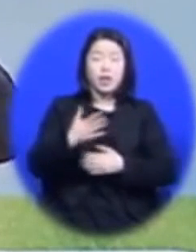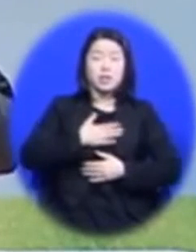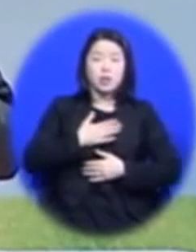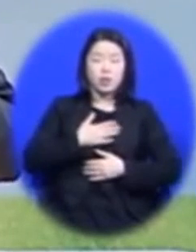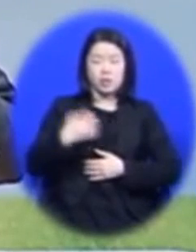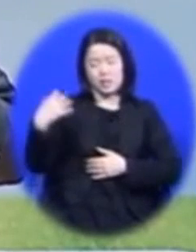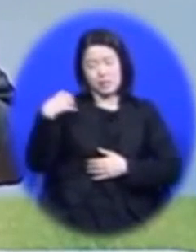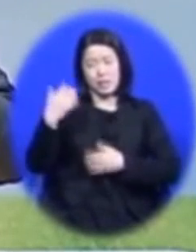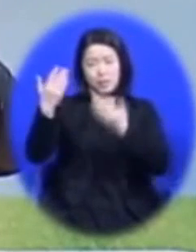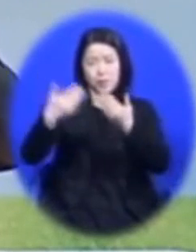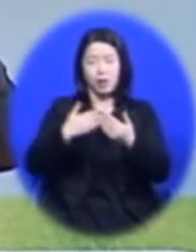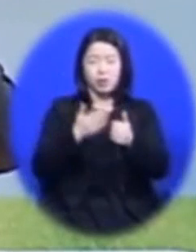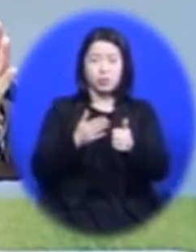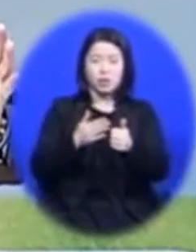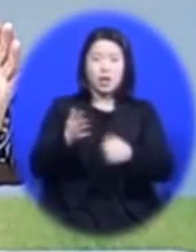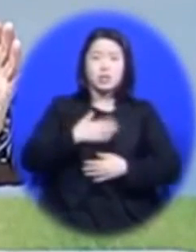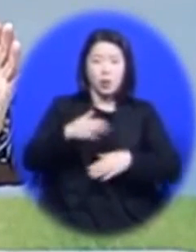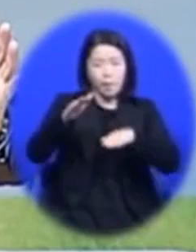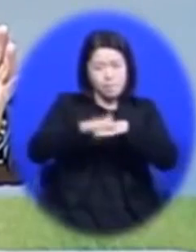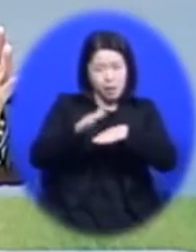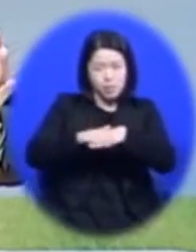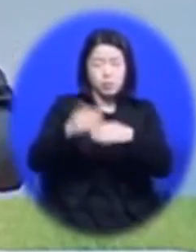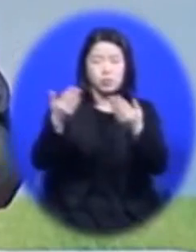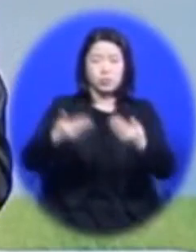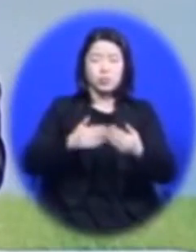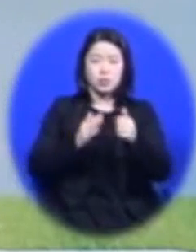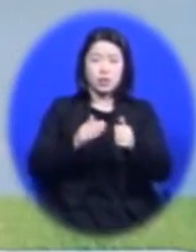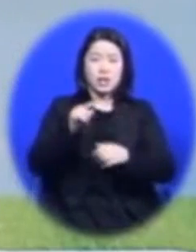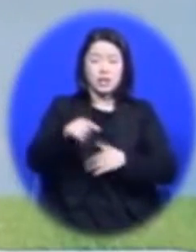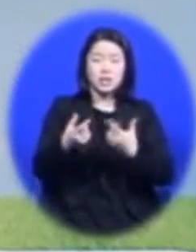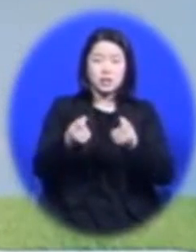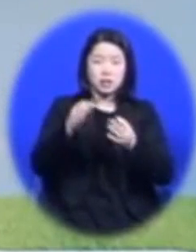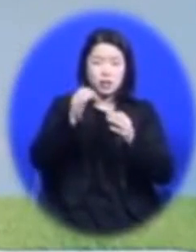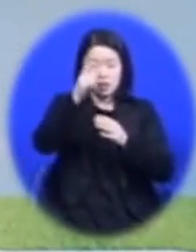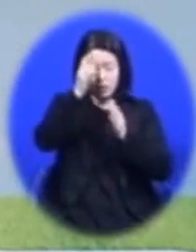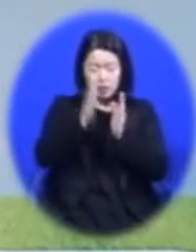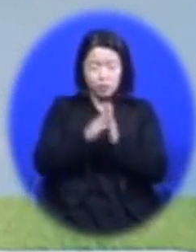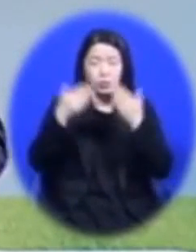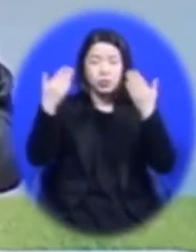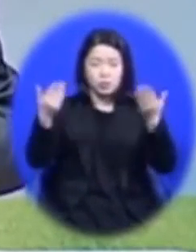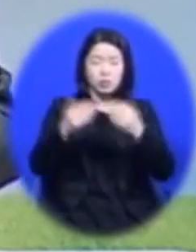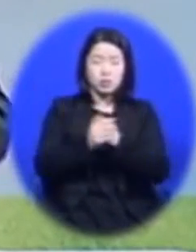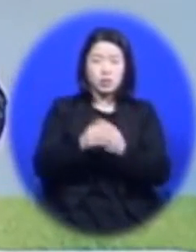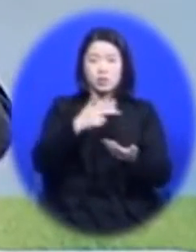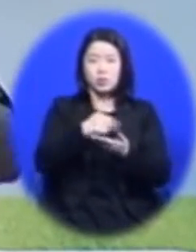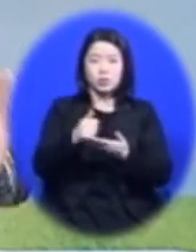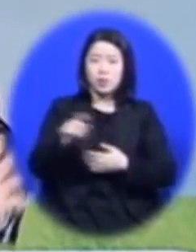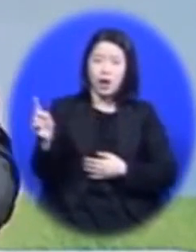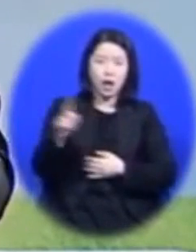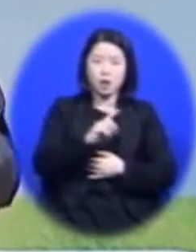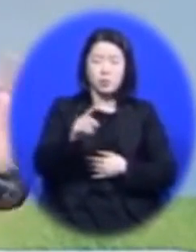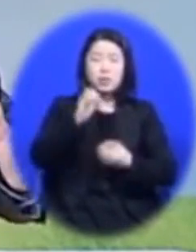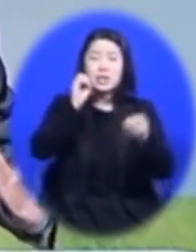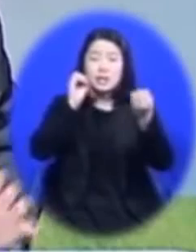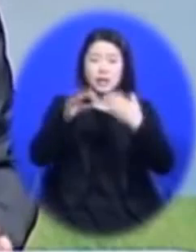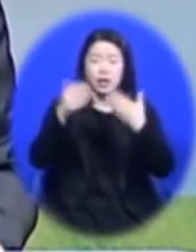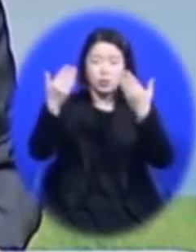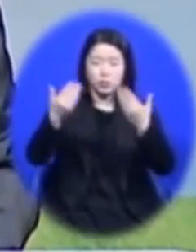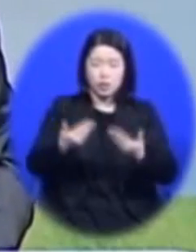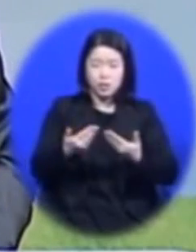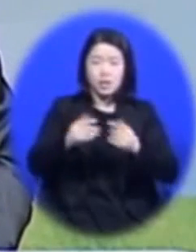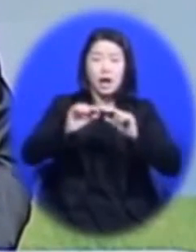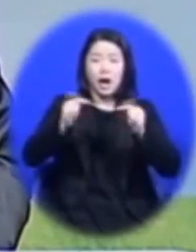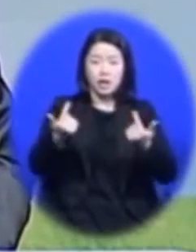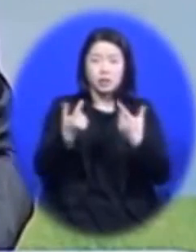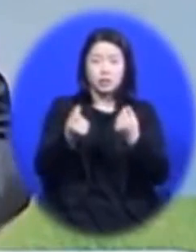좀 책임져 주세요. 저를 좀 만져주세요. 그렇게 주님께 기도해서 주님은 아무런 응답을 안 하시는 것처럼